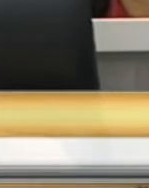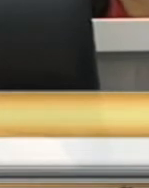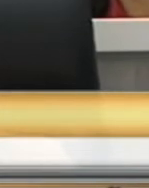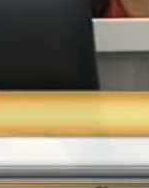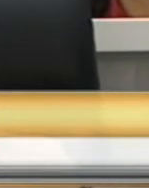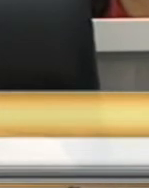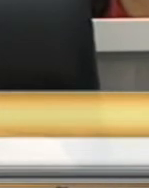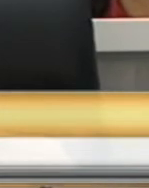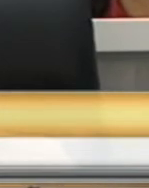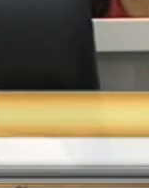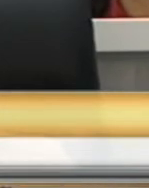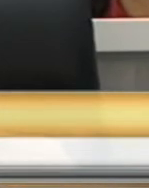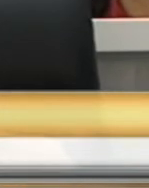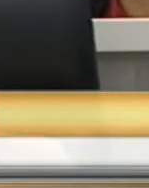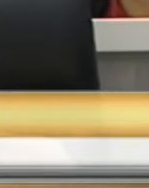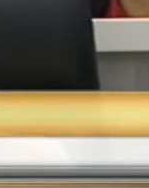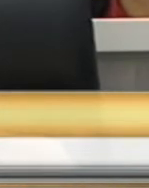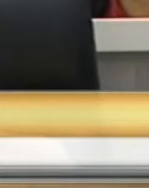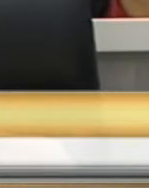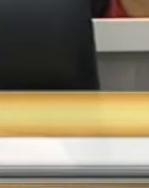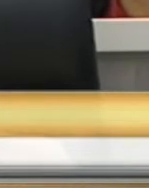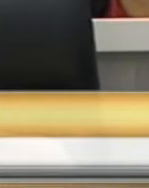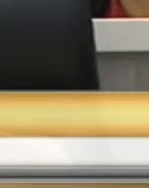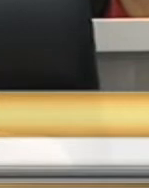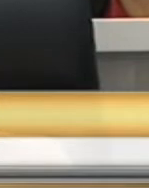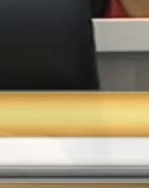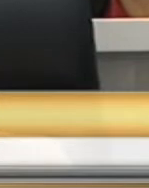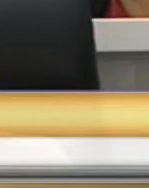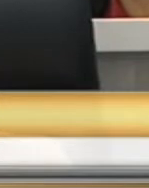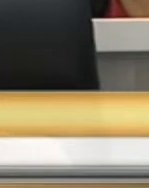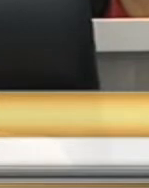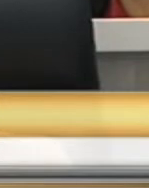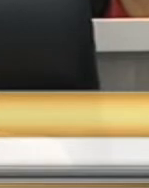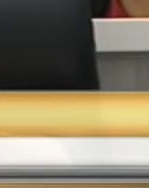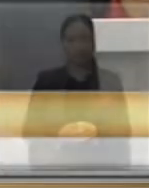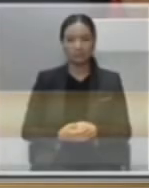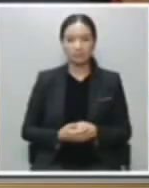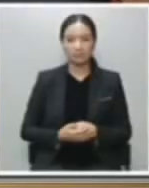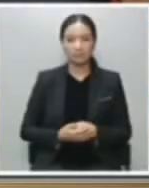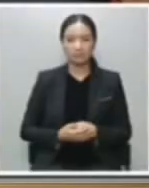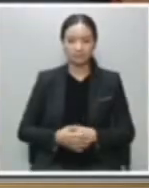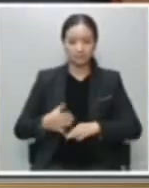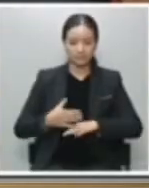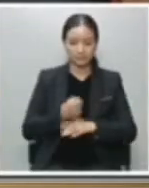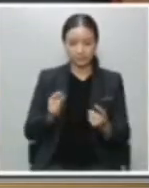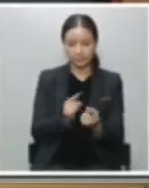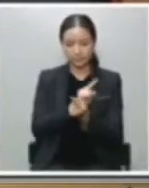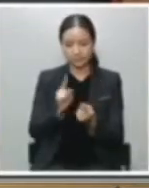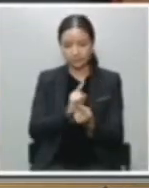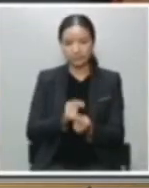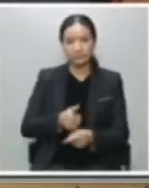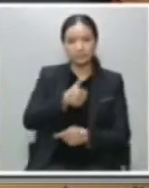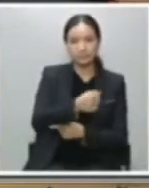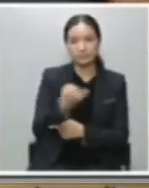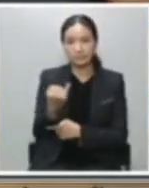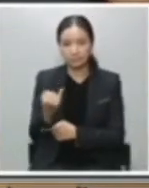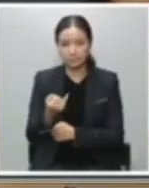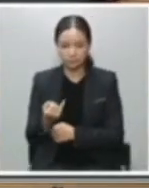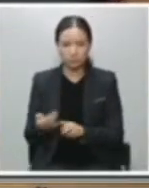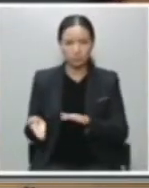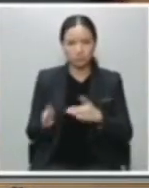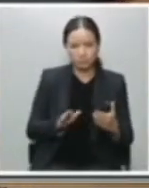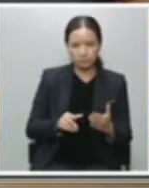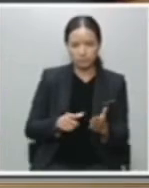รษฐกิจการเมืองสังคมหรือการศึกษาว่าอันไหนดีอันไหนล้มเหลวอันไหนไม่ช